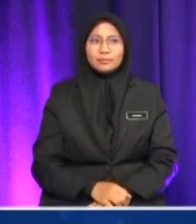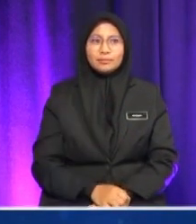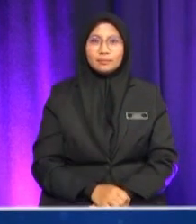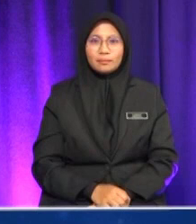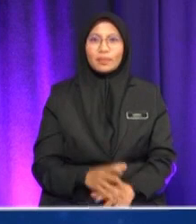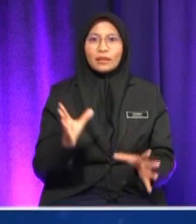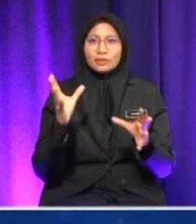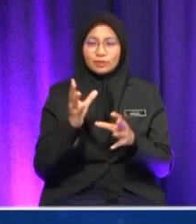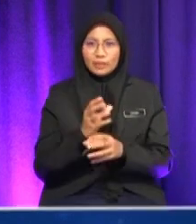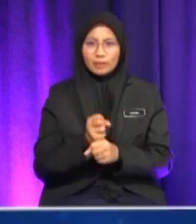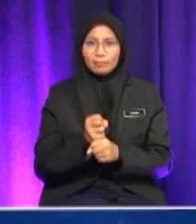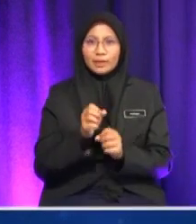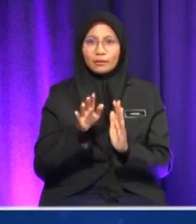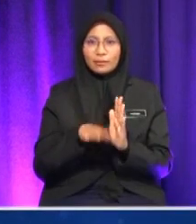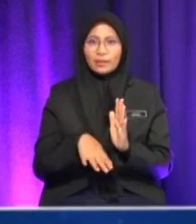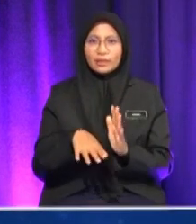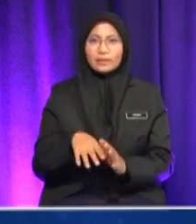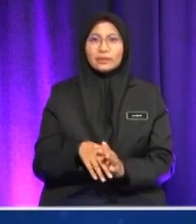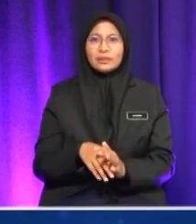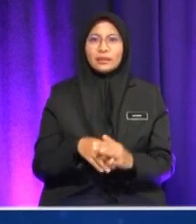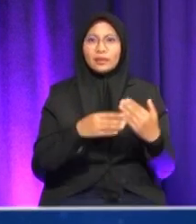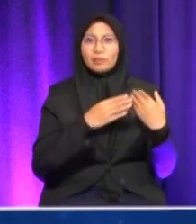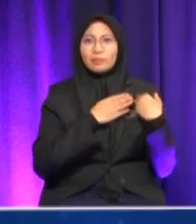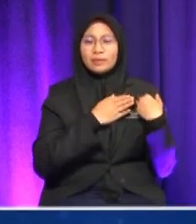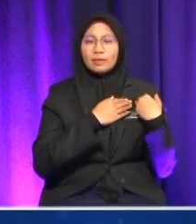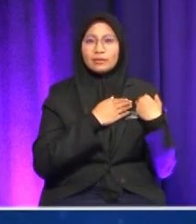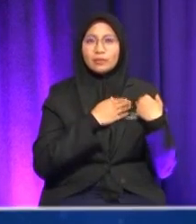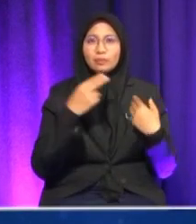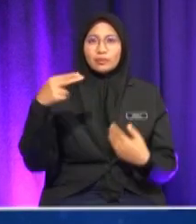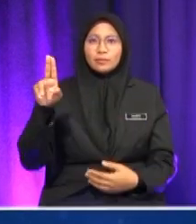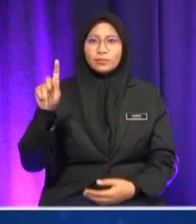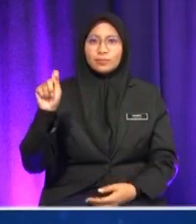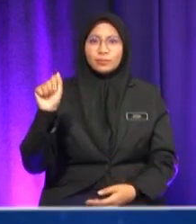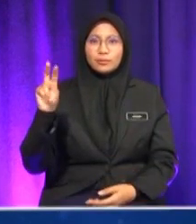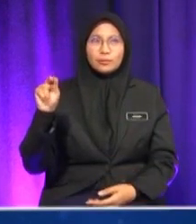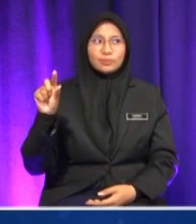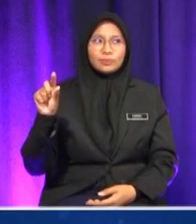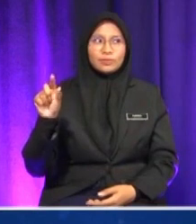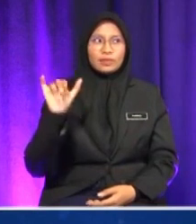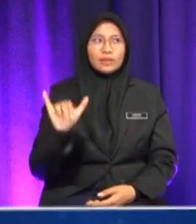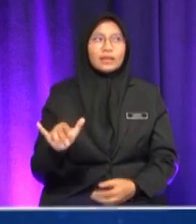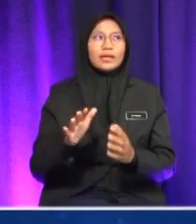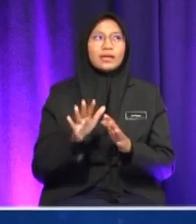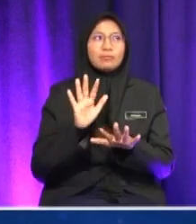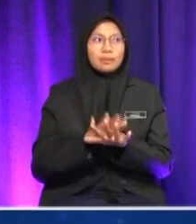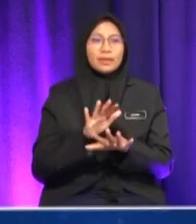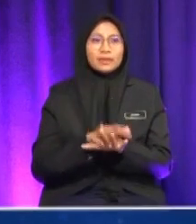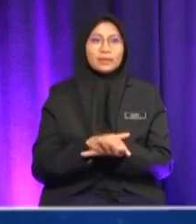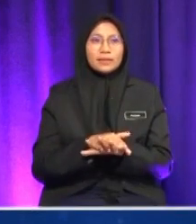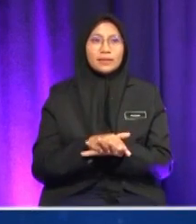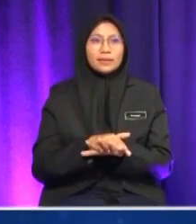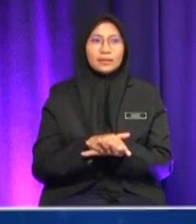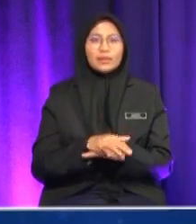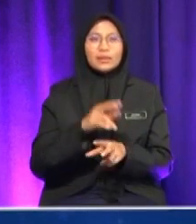kita dapat mengurangkan bebanan kewangan seperti membebaskan diri daripada bebanan hutang yang banyak dan memupus